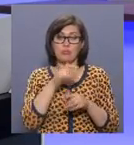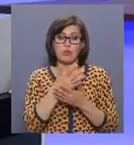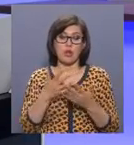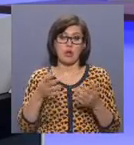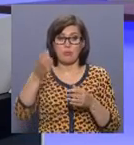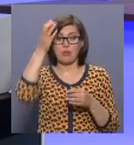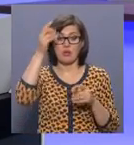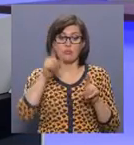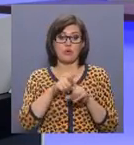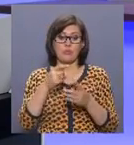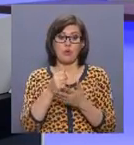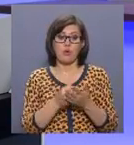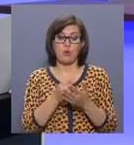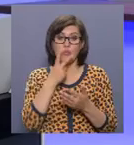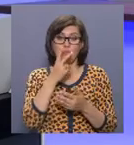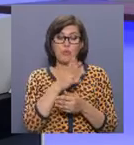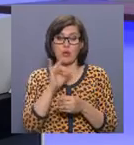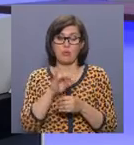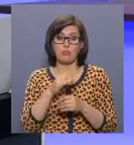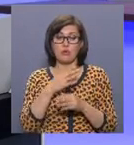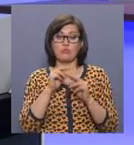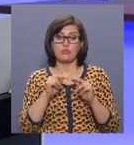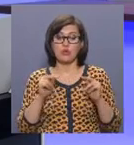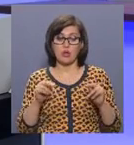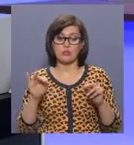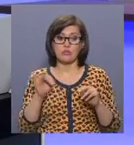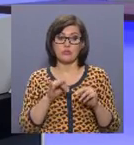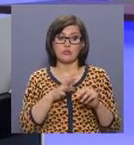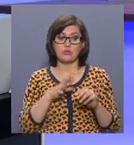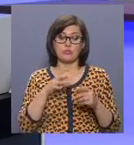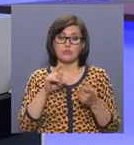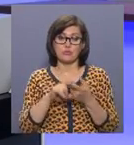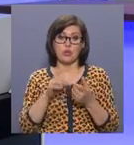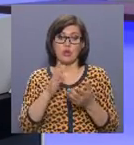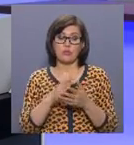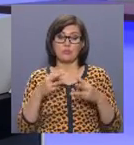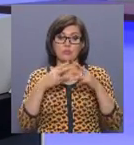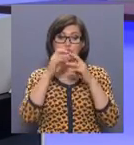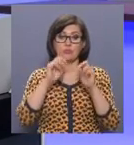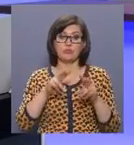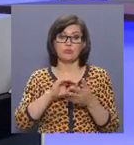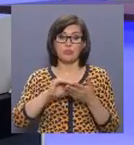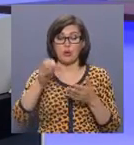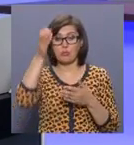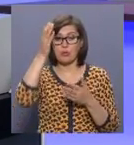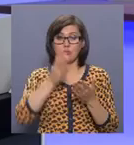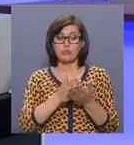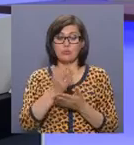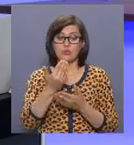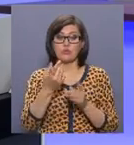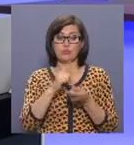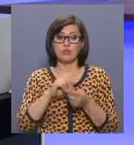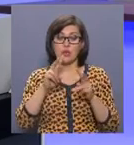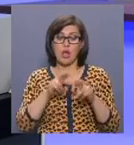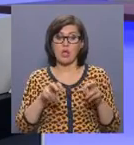білім қорының көрсеткіші болмақ. Мұнда ұстаздың да үлесі жатыр. Астаналық тілшіміз білім саласындағы осы өзгерістерді